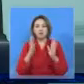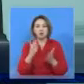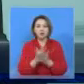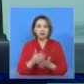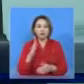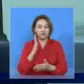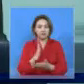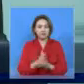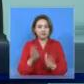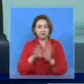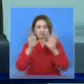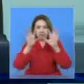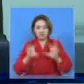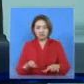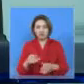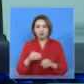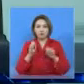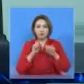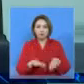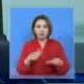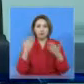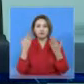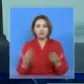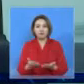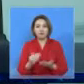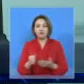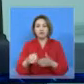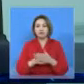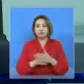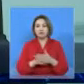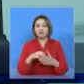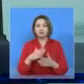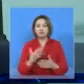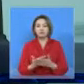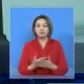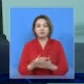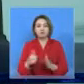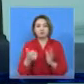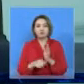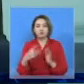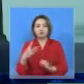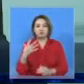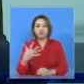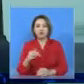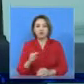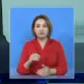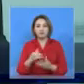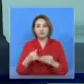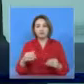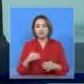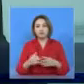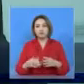установлены незаконно размещенные отходы, на сегодня ликвидированы и легализованы 625 земельных участков. В